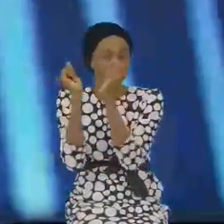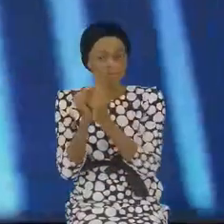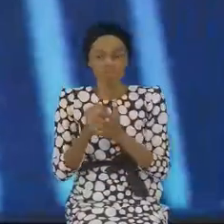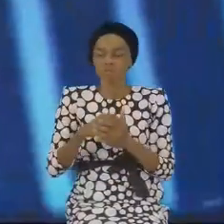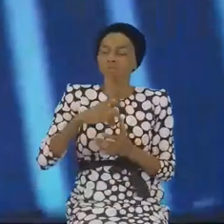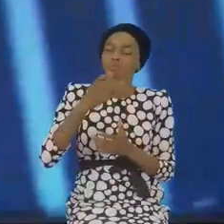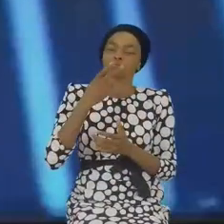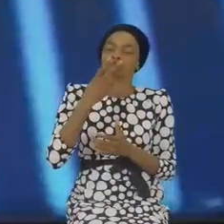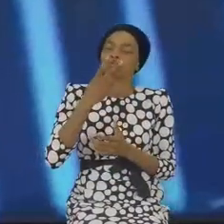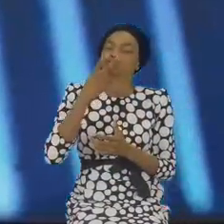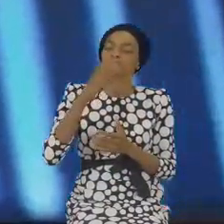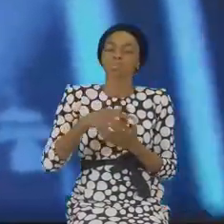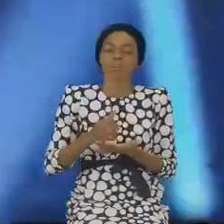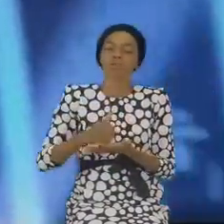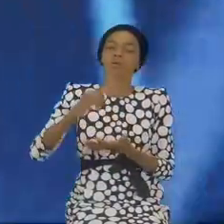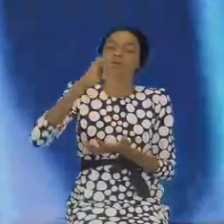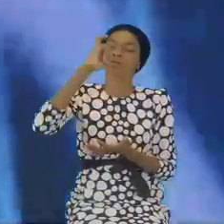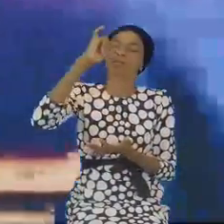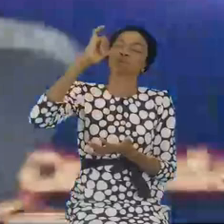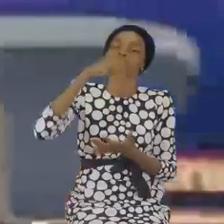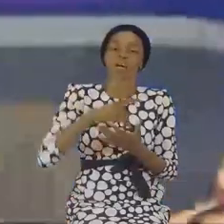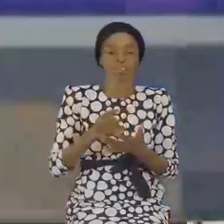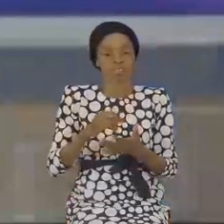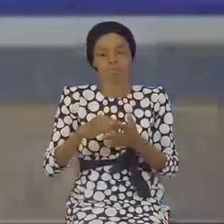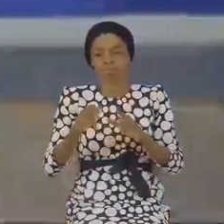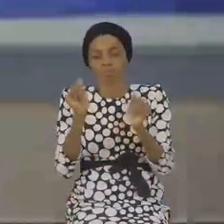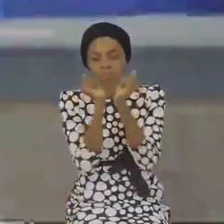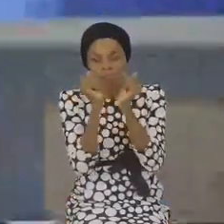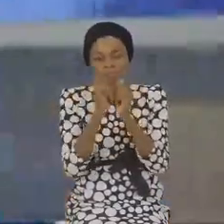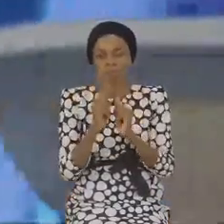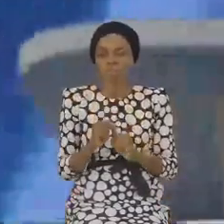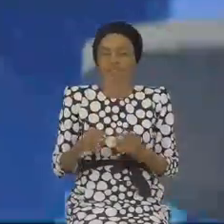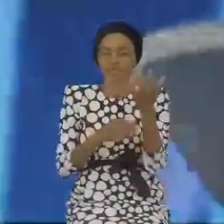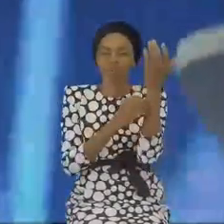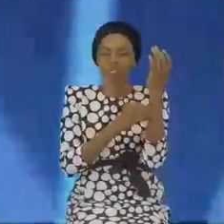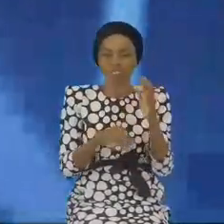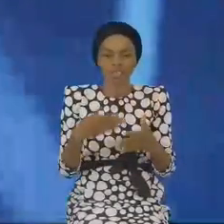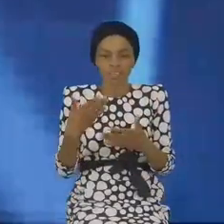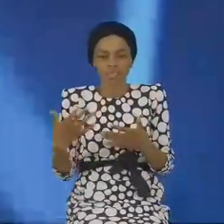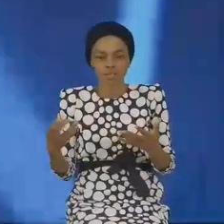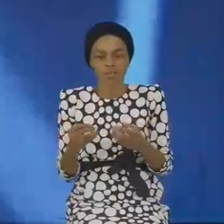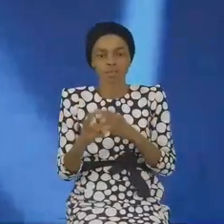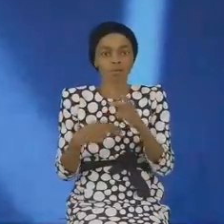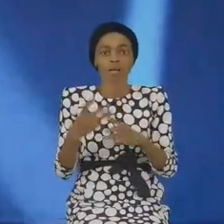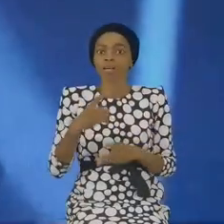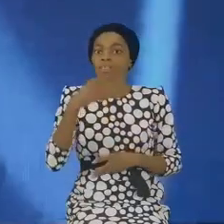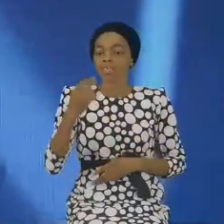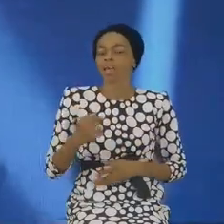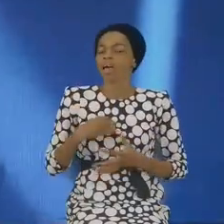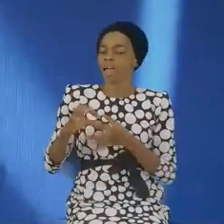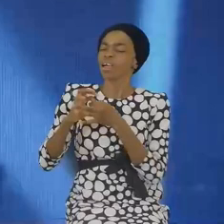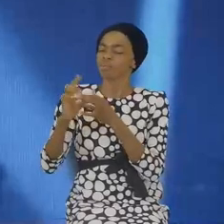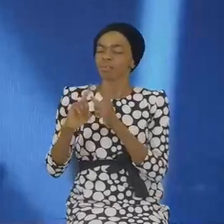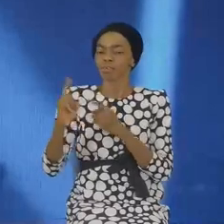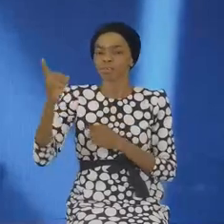esclaves au tabac, aux pratiques de la chair du monde. Et disent qu'ils appartiennent à Dieu. Et non,